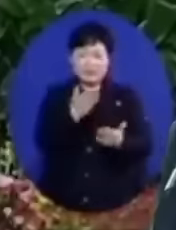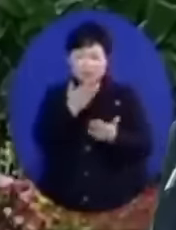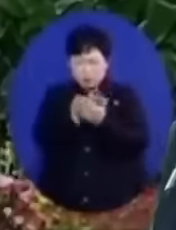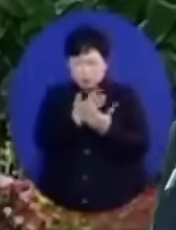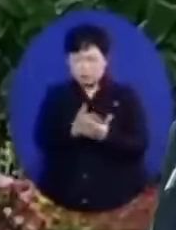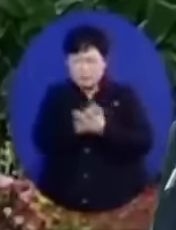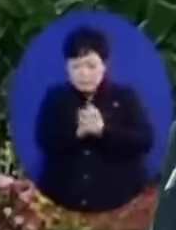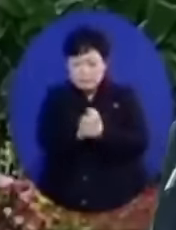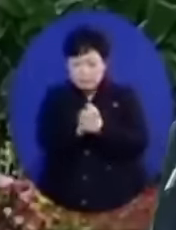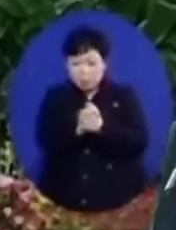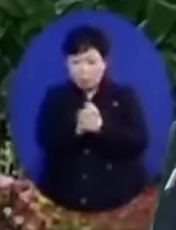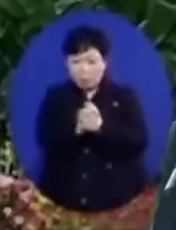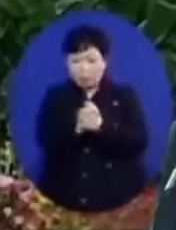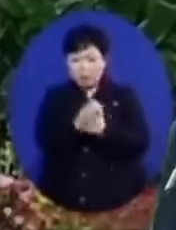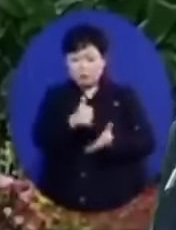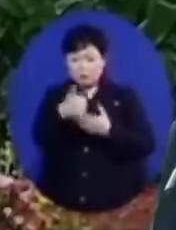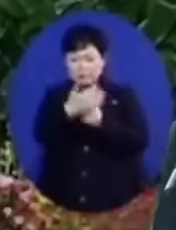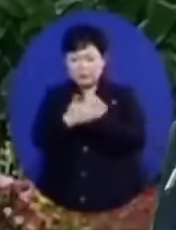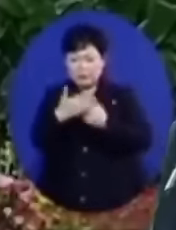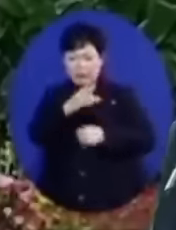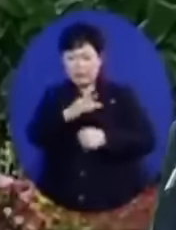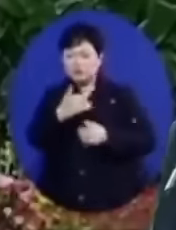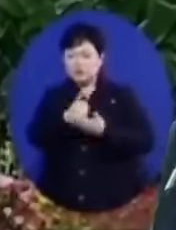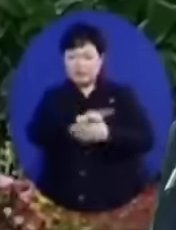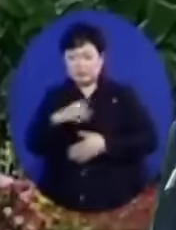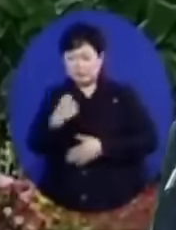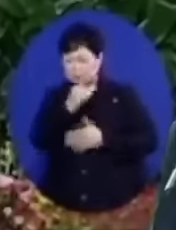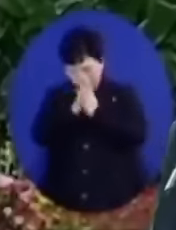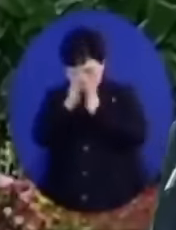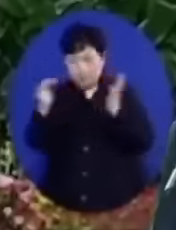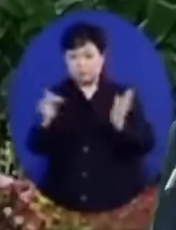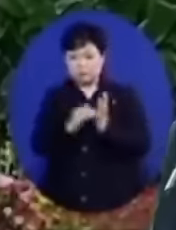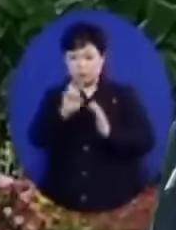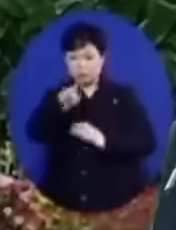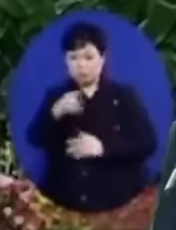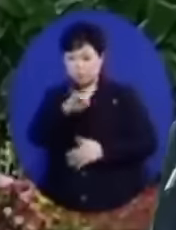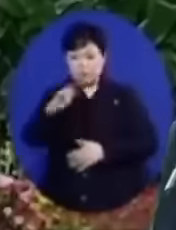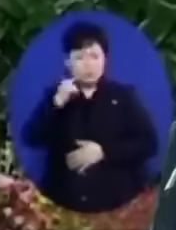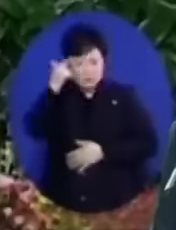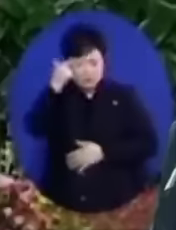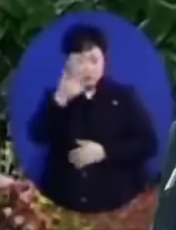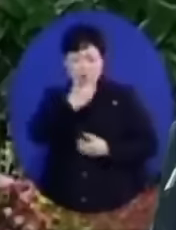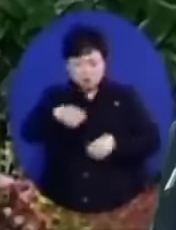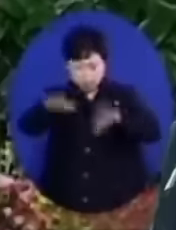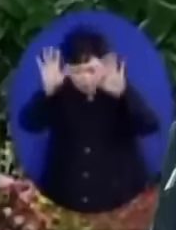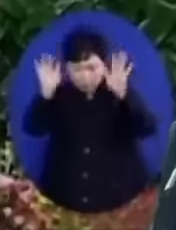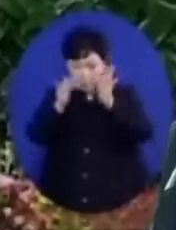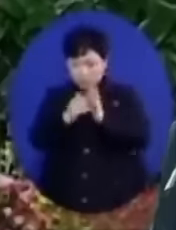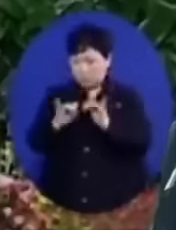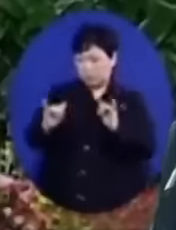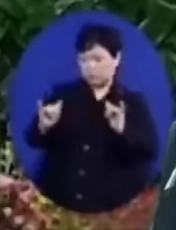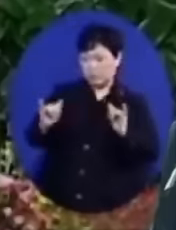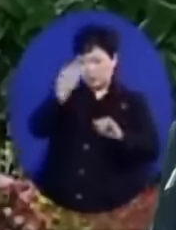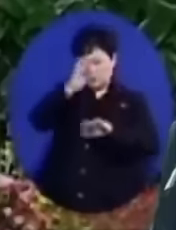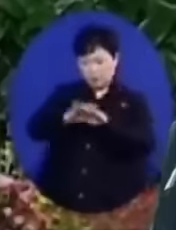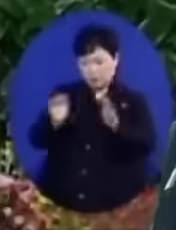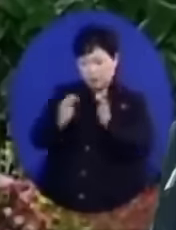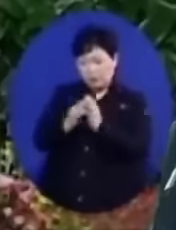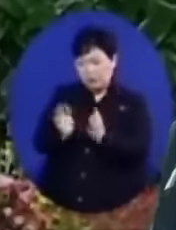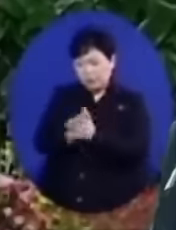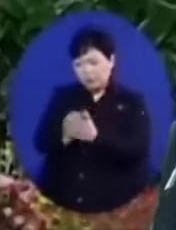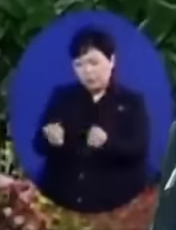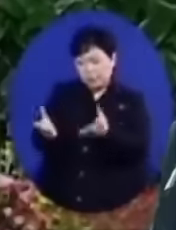주시옵소서. 주님의 이름으로 기도합니다. 무디 목사님이 이런 축도를 하자 사람들은 예배 후 축하